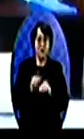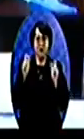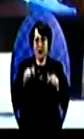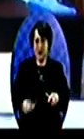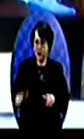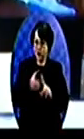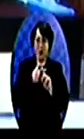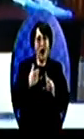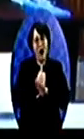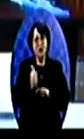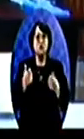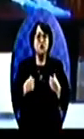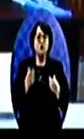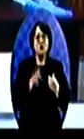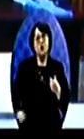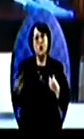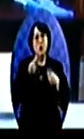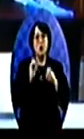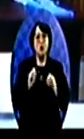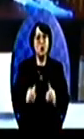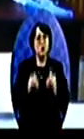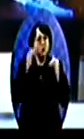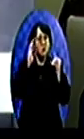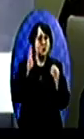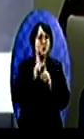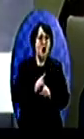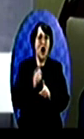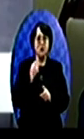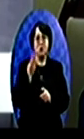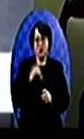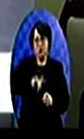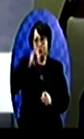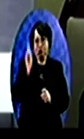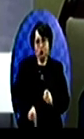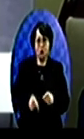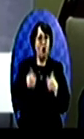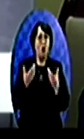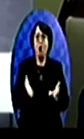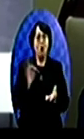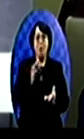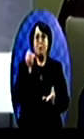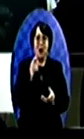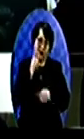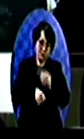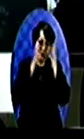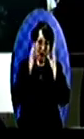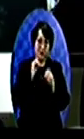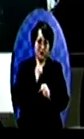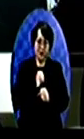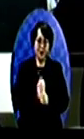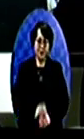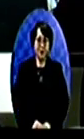түшиглэн аялжуулчлалын бүс нутаг болгон хөгжүүлэх бодлогын хүрээнд ашигт малтмлын тусгай зөвшөөрөл олохгүй байх тал дээр ч анхаарч ажиллах юм байна.